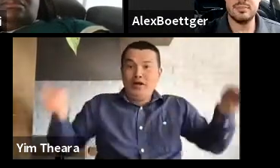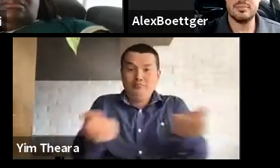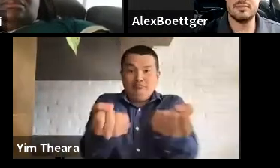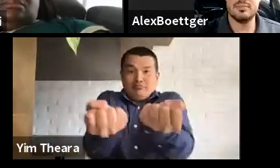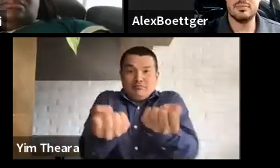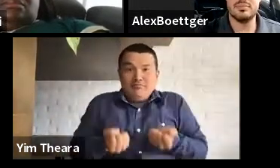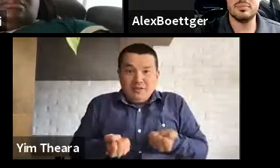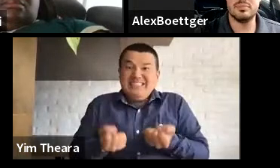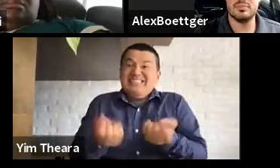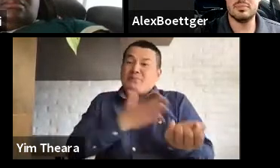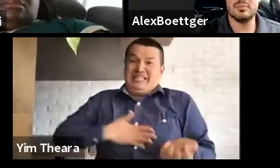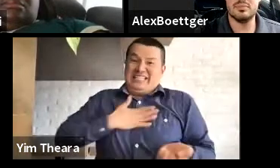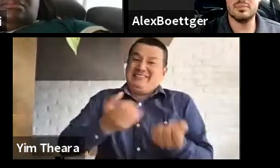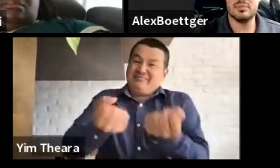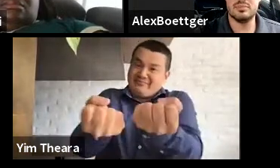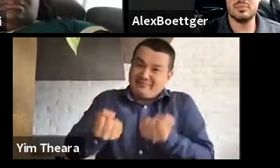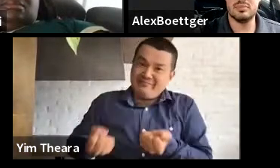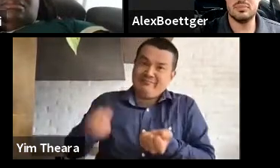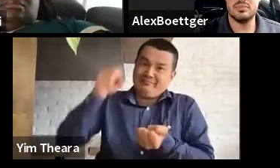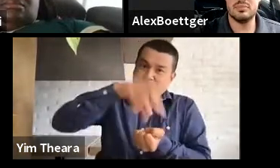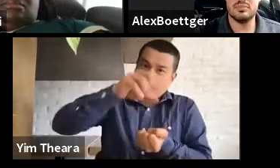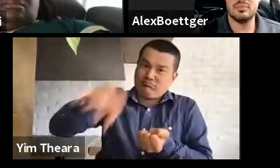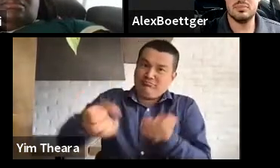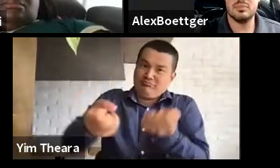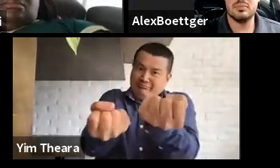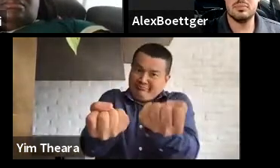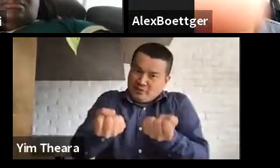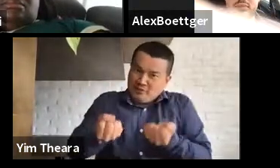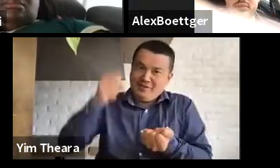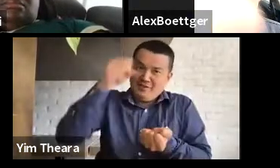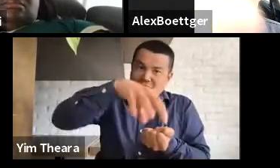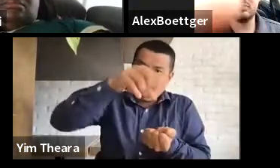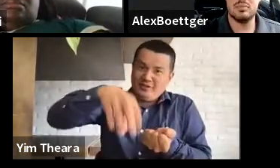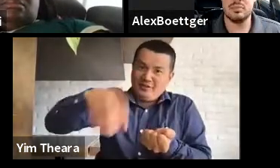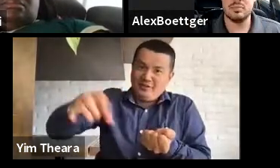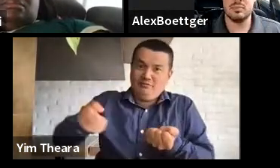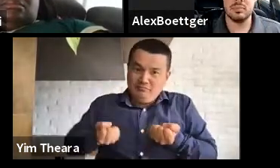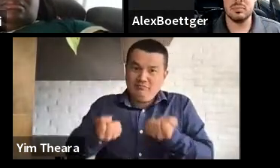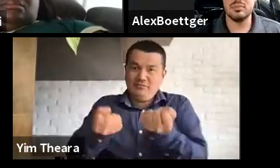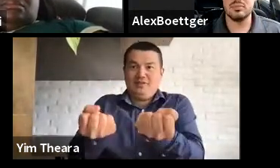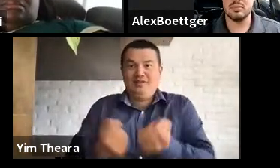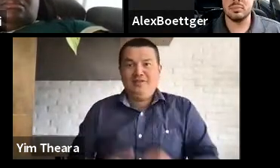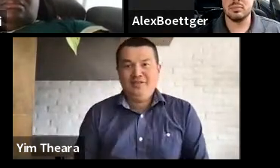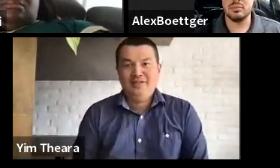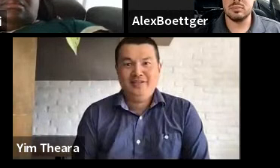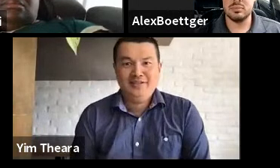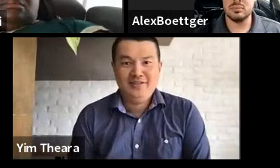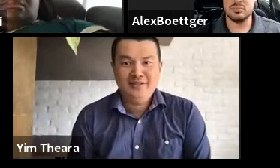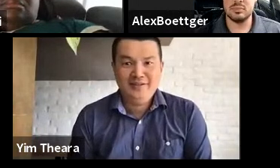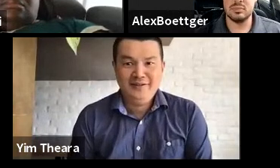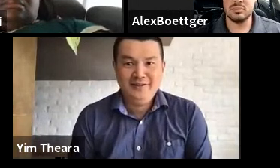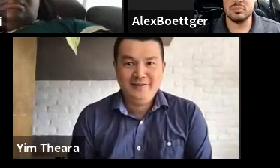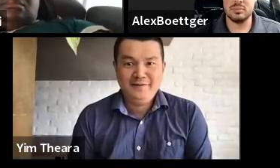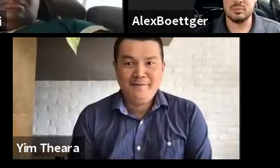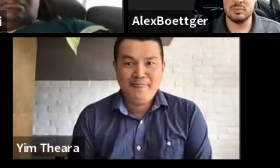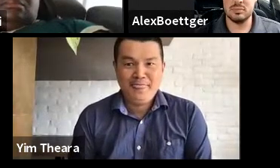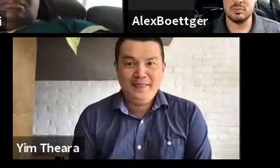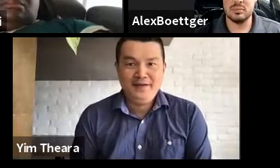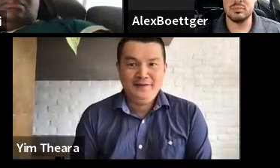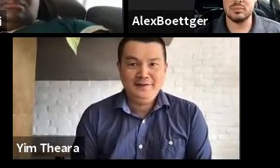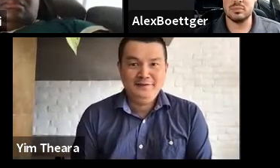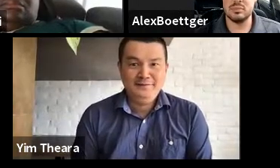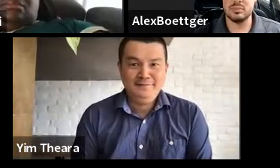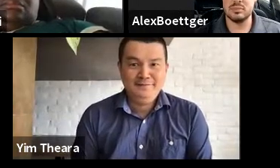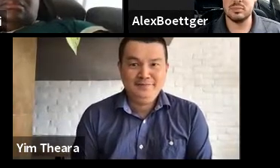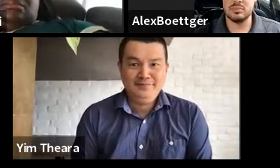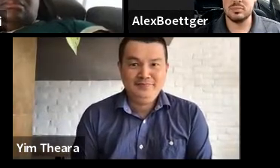correspond à l'espace dédié pour les jouets dans votre classe. Ça peut être dans un tiroir, vous l'ouvrez,